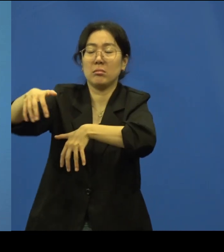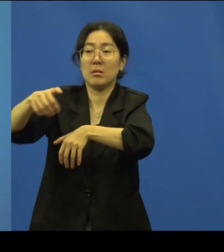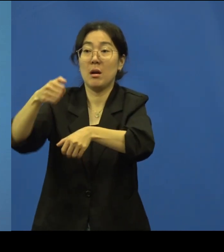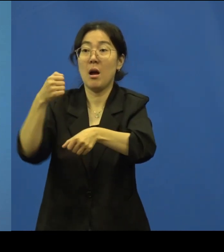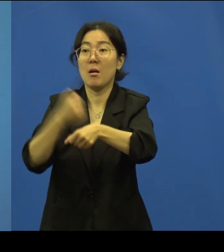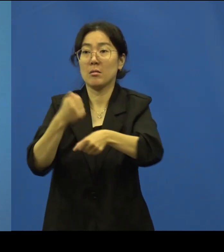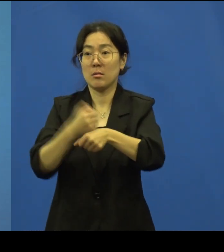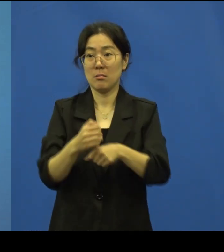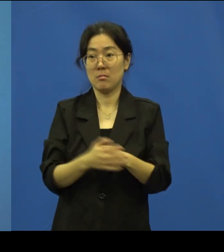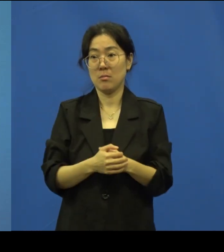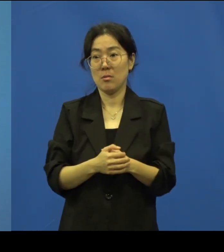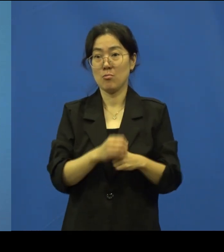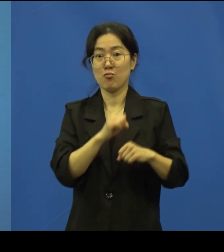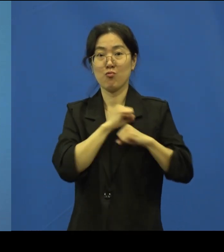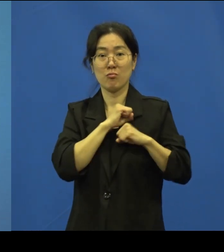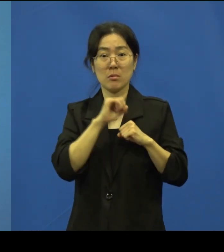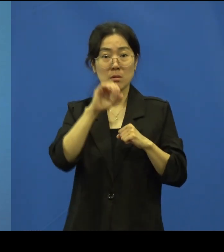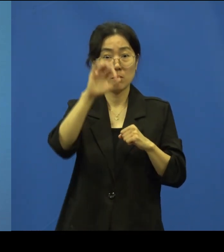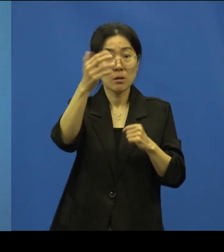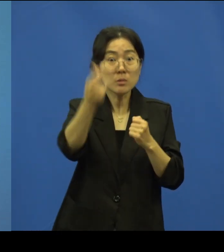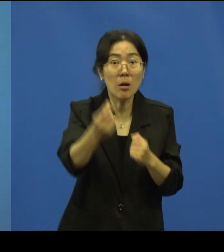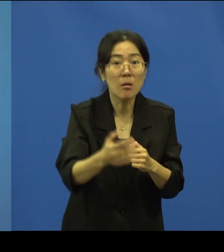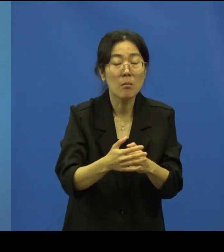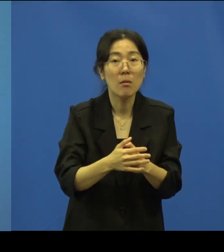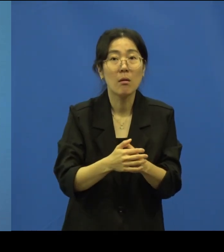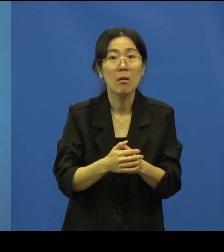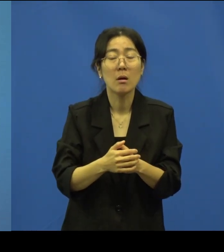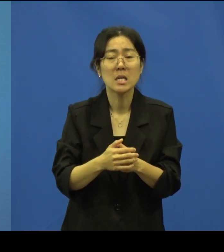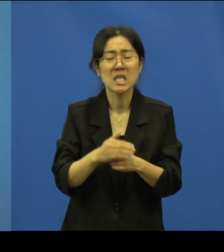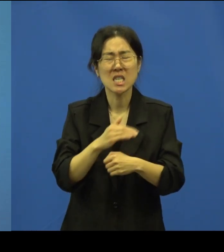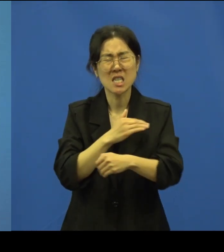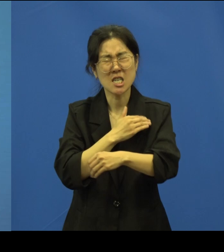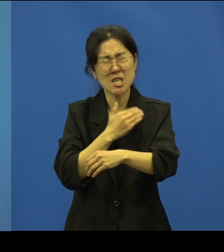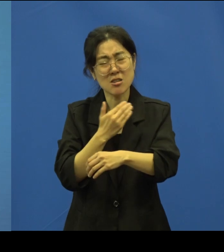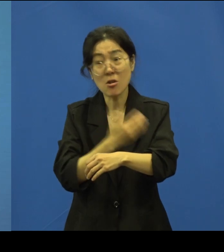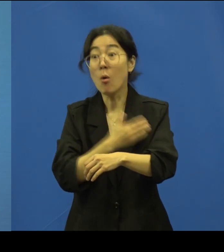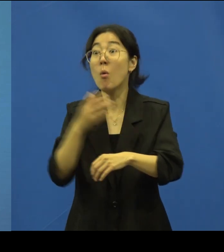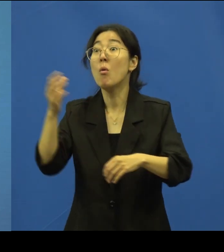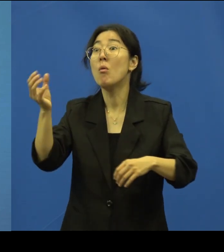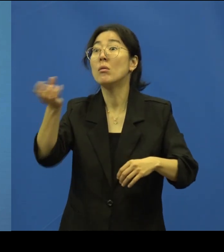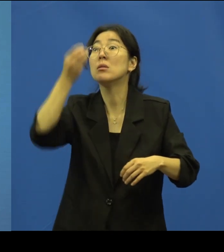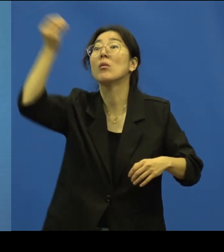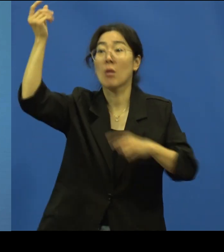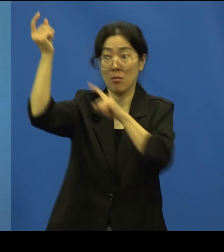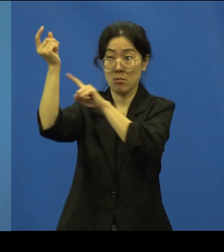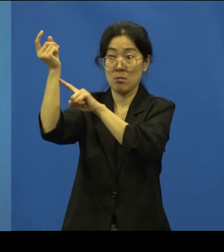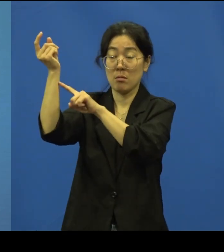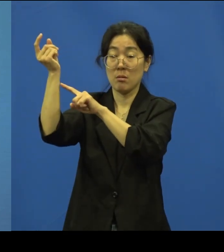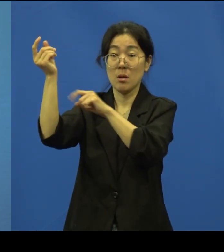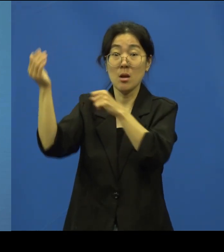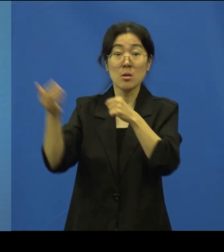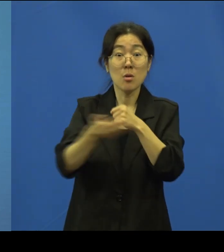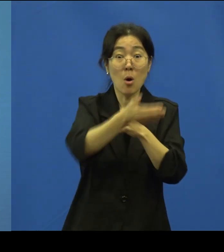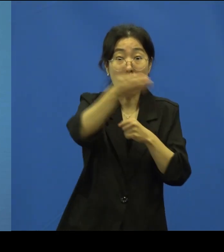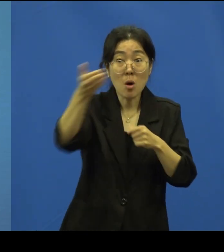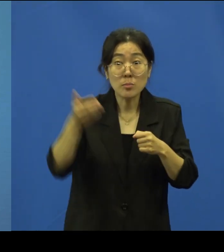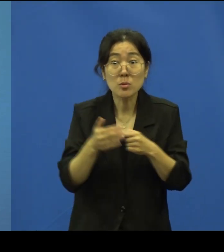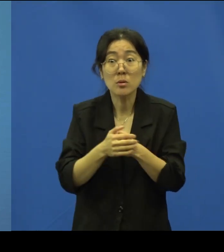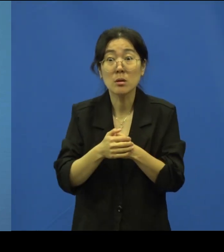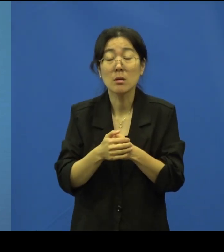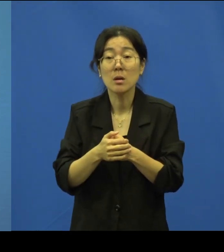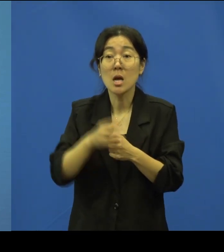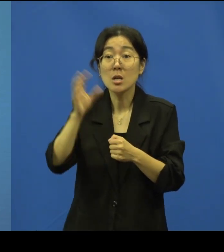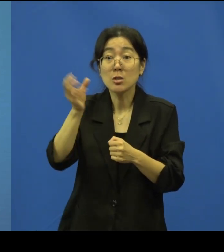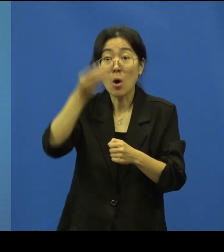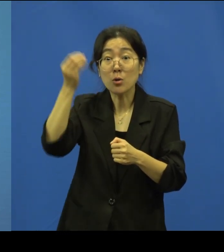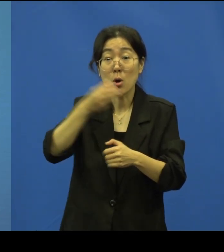같이 성령님은 군대의 영이신 거예요. 이 능력의 영이신 것입니다. 그렇기 때문에 성령으로 충만한 우리가 담대해지는